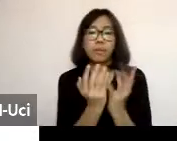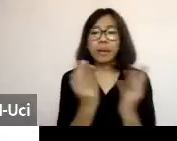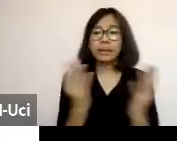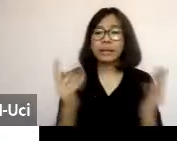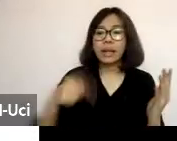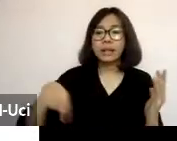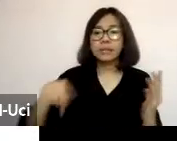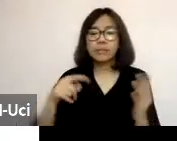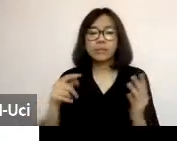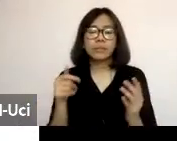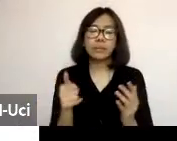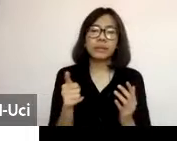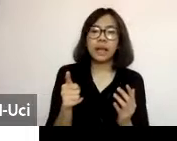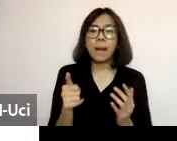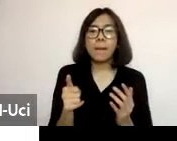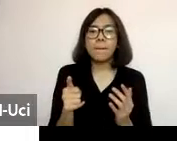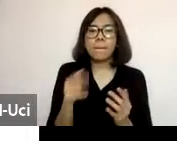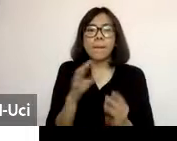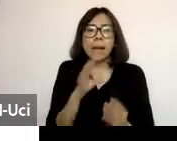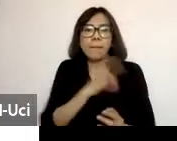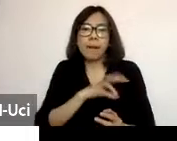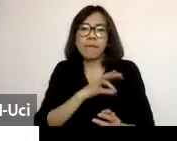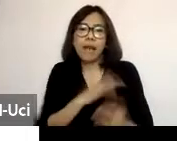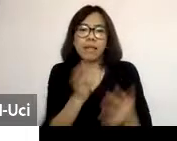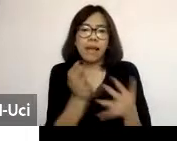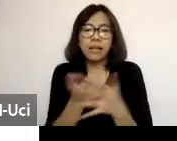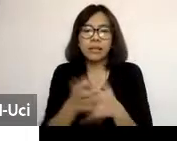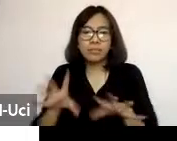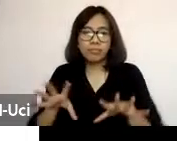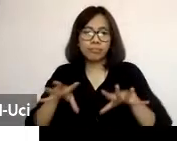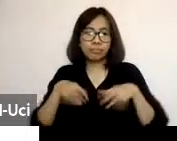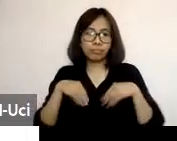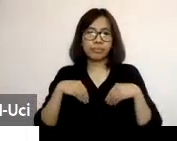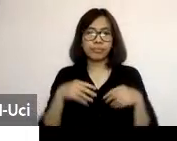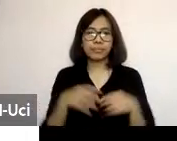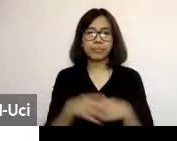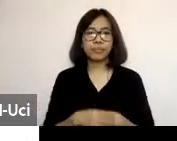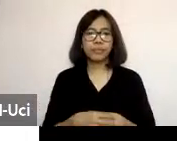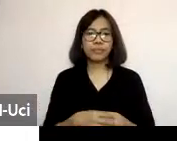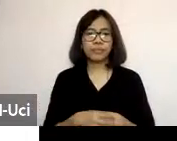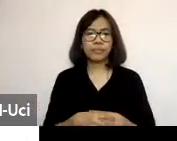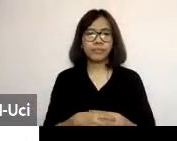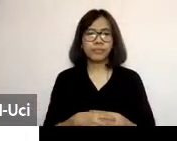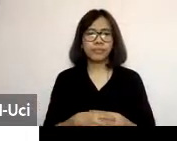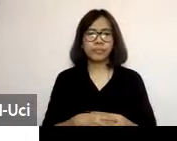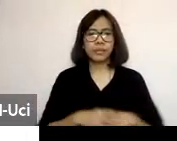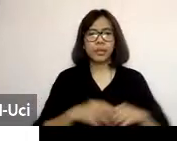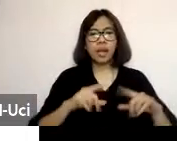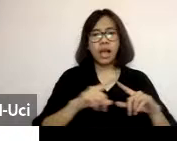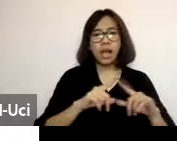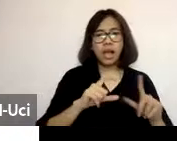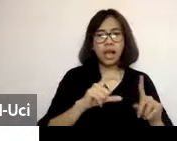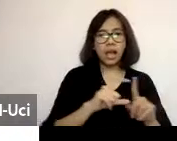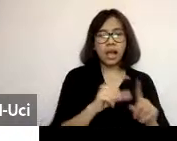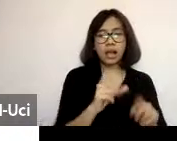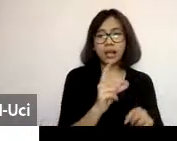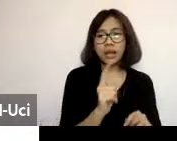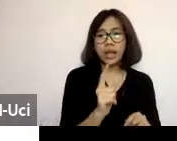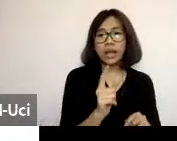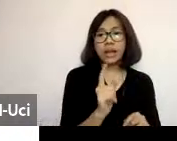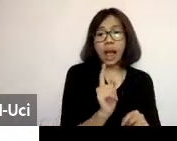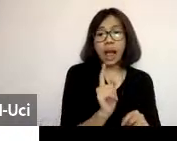Telkomsel umpatan yang lebih baik nah oke itu mekanisme Ad yang sudah ada yaitu khususnya